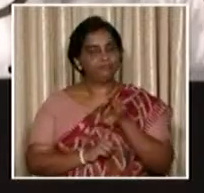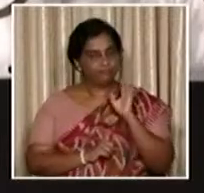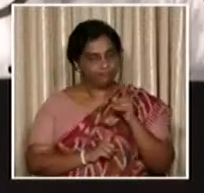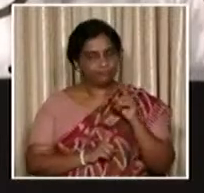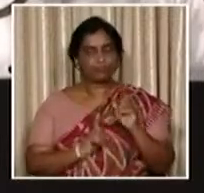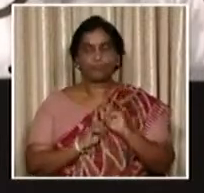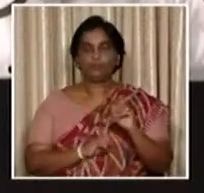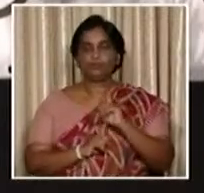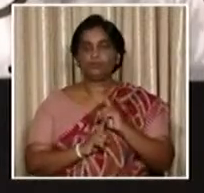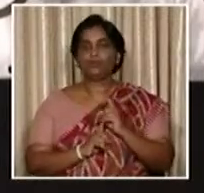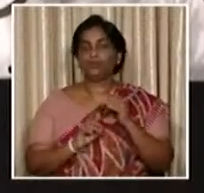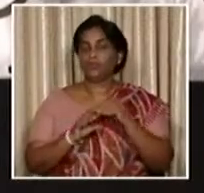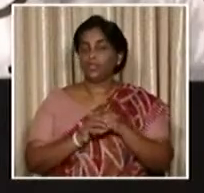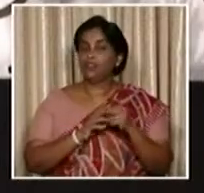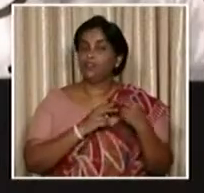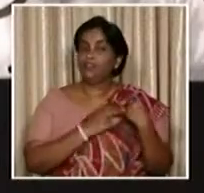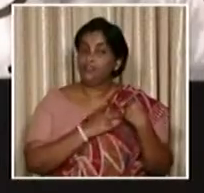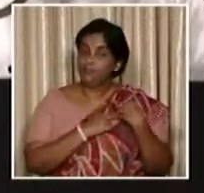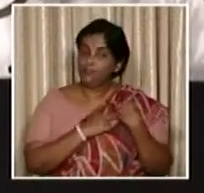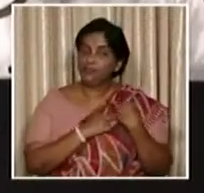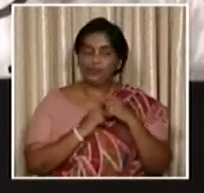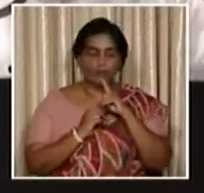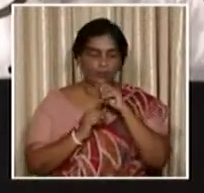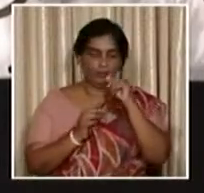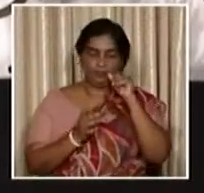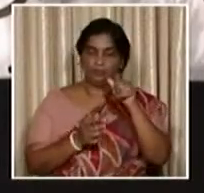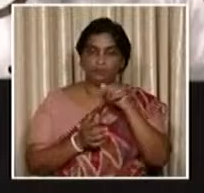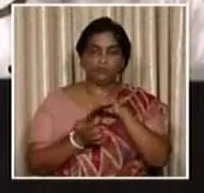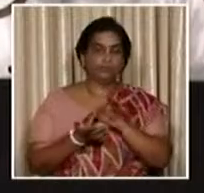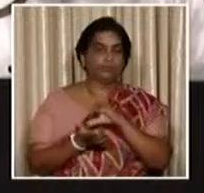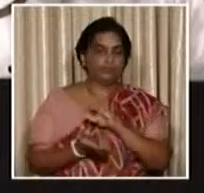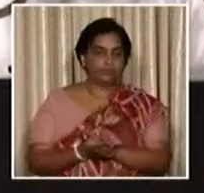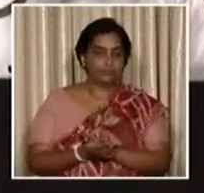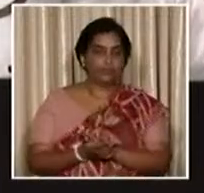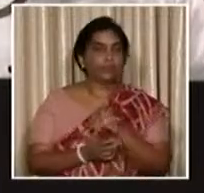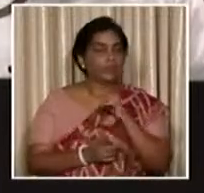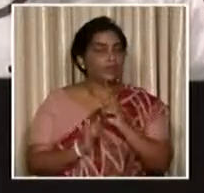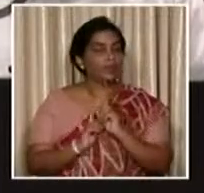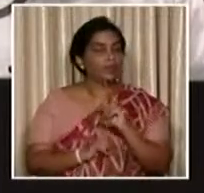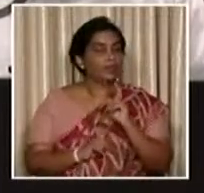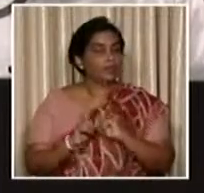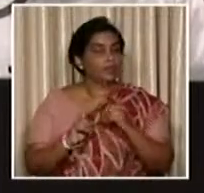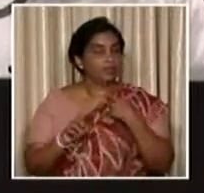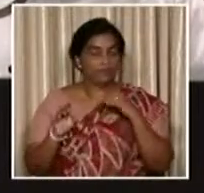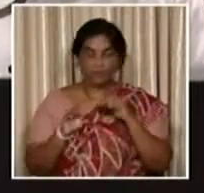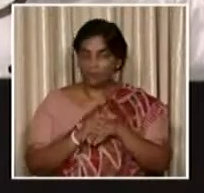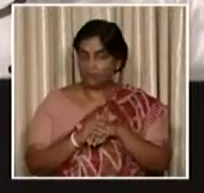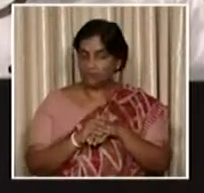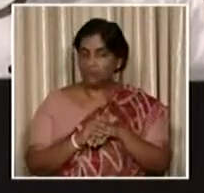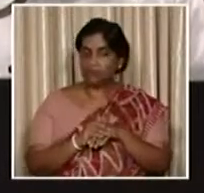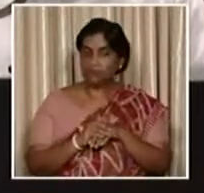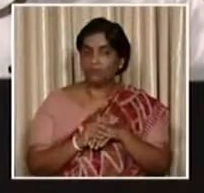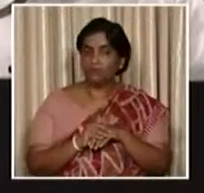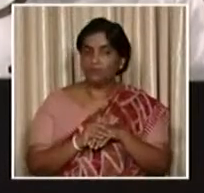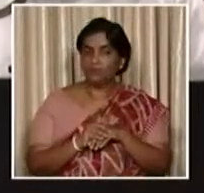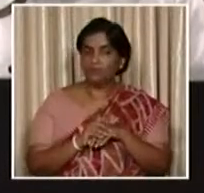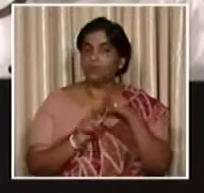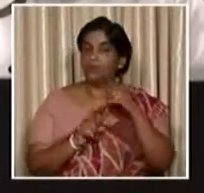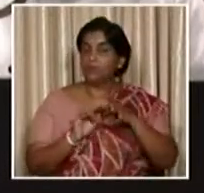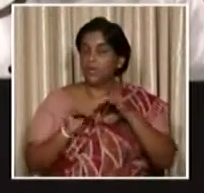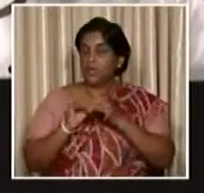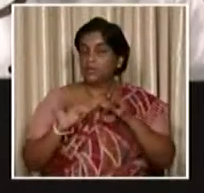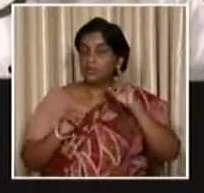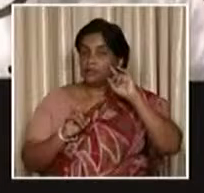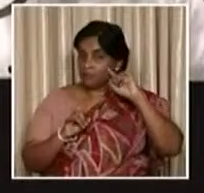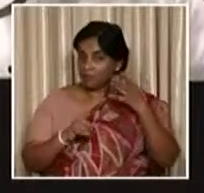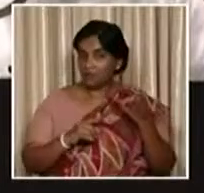ජනාධිපතිවරයා පාර්ලිමේන්තුවට වග කී යුතුයි යන්න තාවුරු කරන්න. එතුමා පාර්ලිමේන්තුවට එද්දී මේ ඉතිහාසය